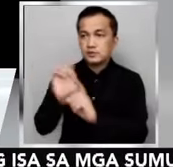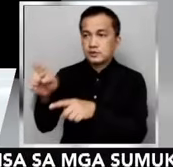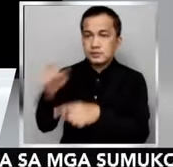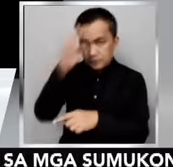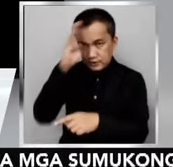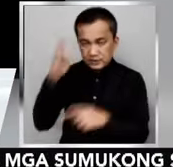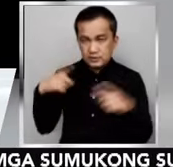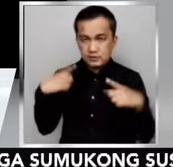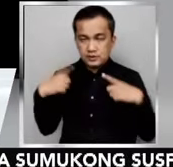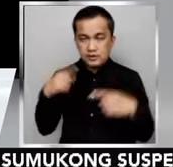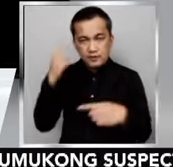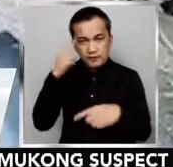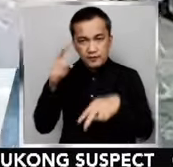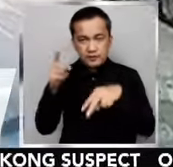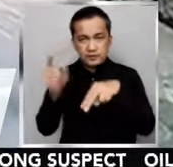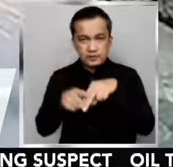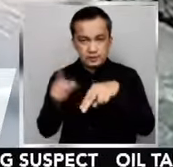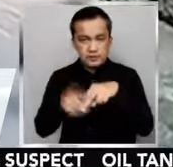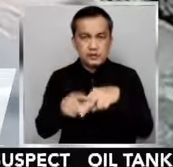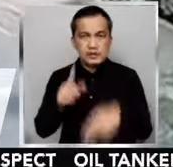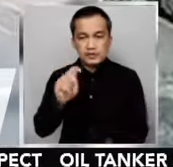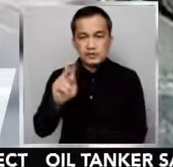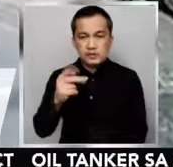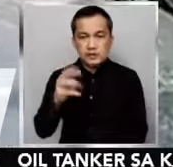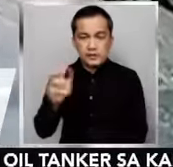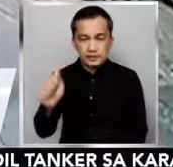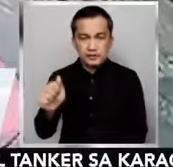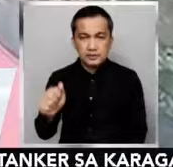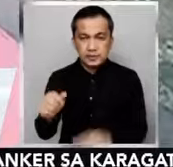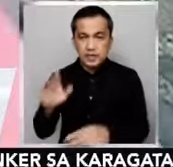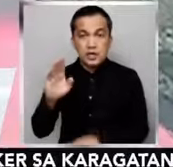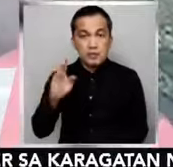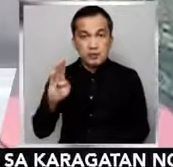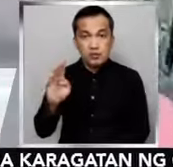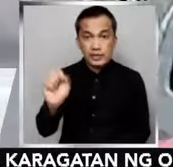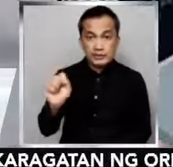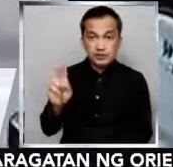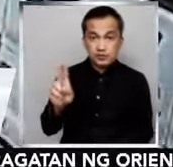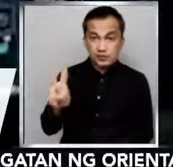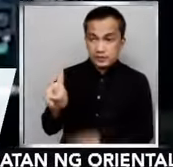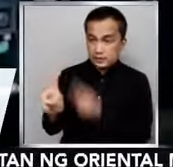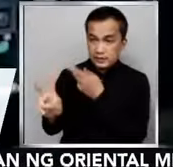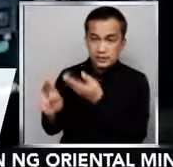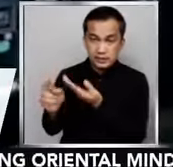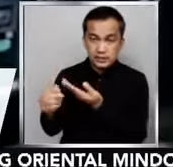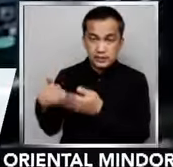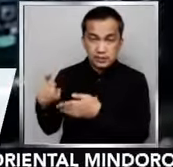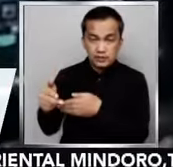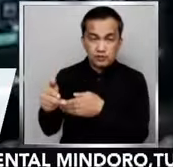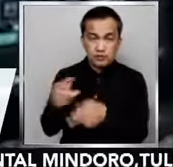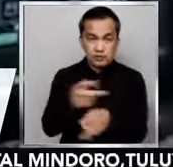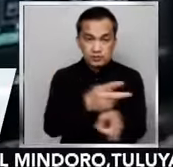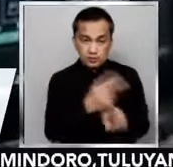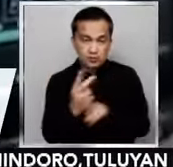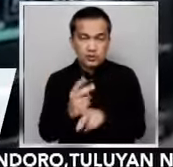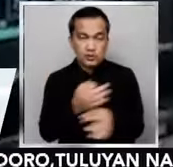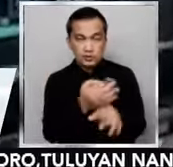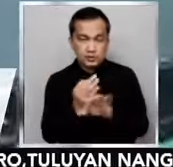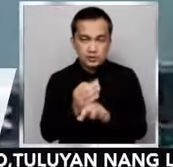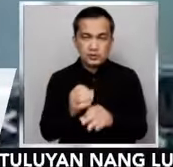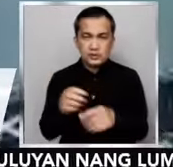ng tao gama Fe fraternity ang kulay blue na SUV na ito ang sumundo umano kay lilig Mayamaya dumaan ng dalawang